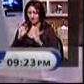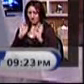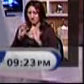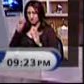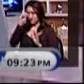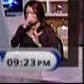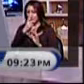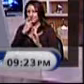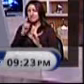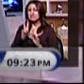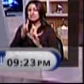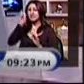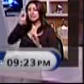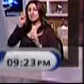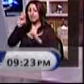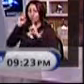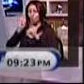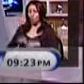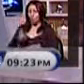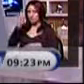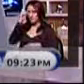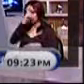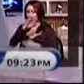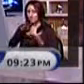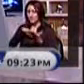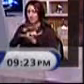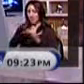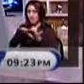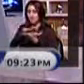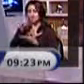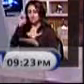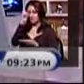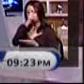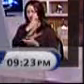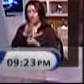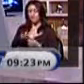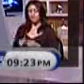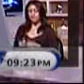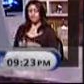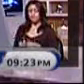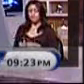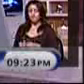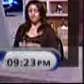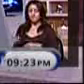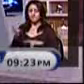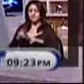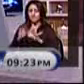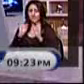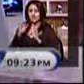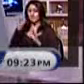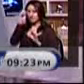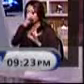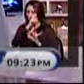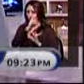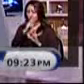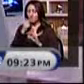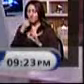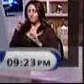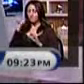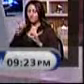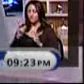لنا 70 سنه في عنق الزجاجه، طب فين قعر الزجاجه؟ او فين فتحه الزجاجه؟ مفيش غير عنق الزجاجه.